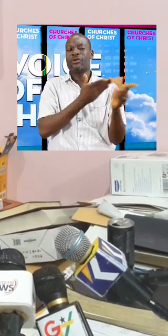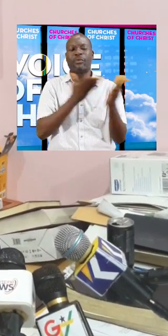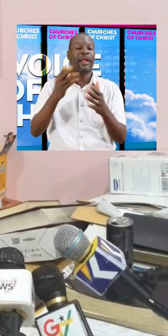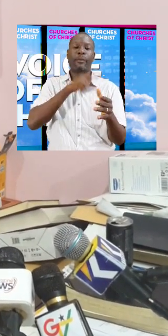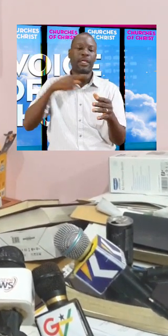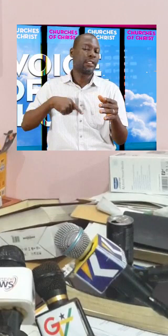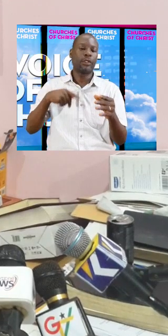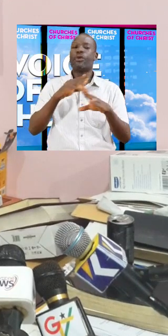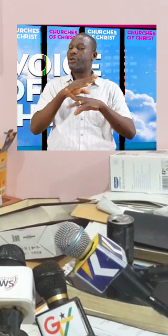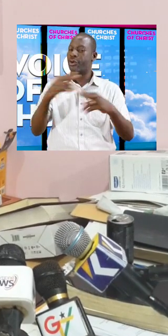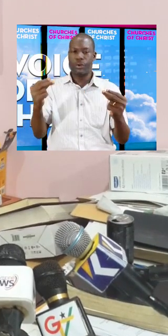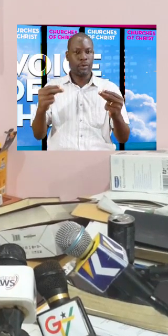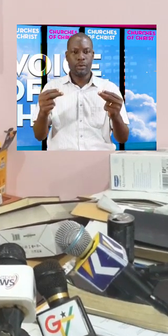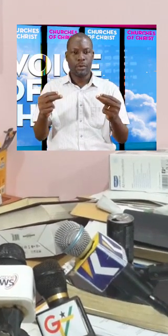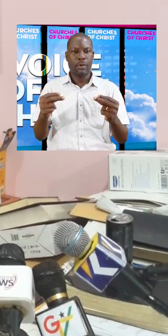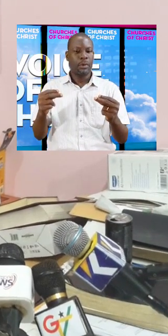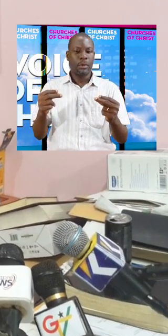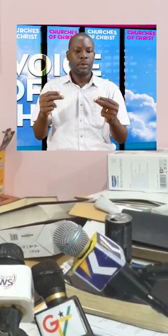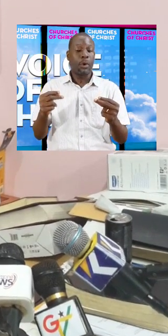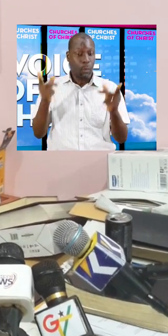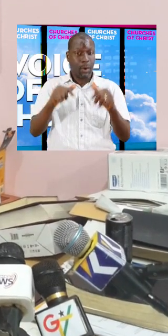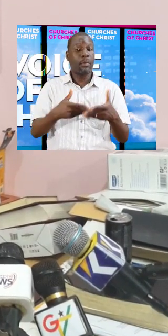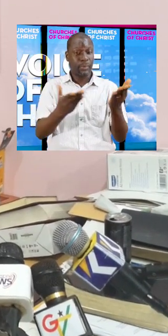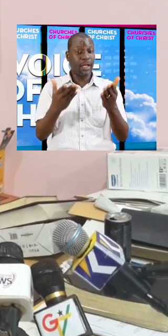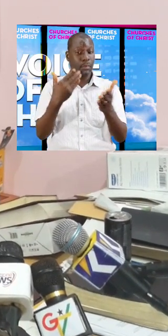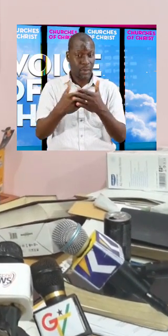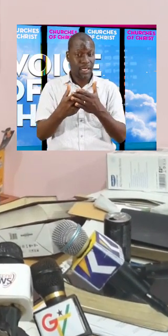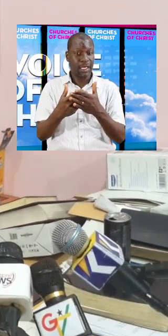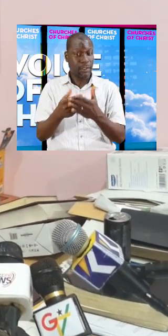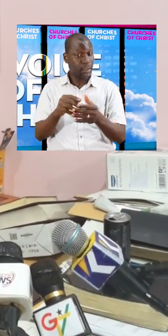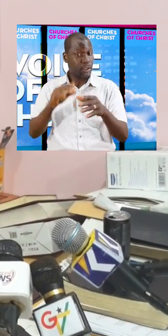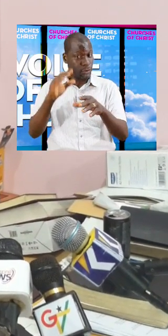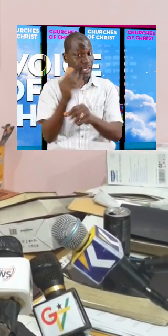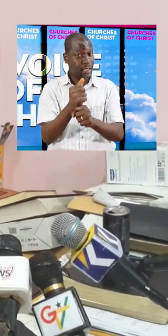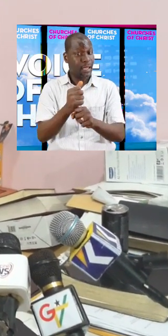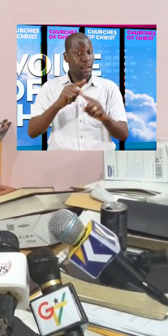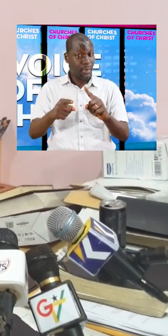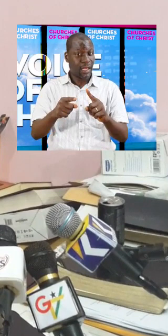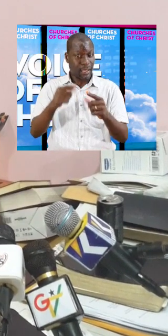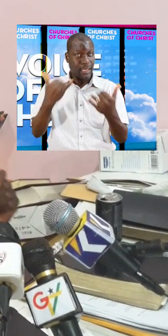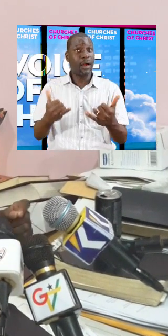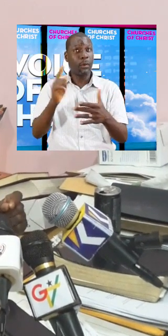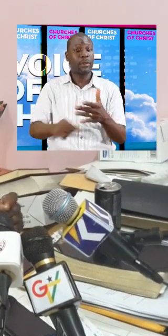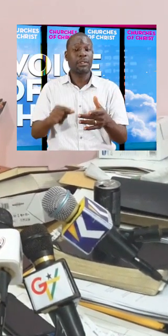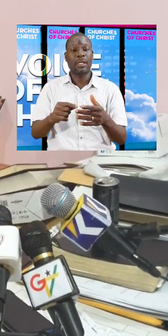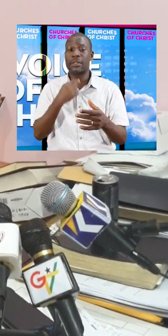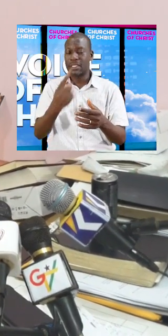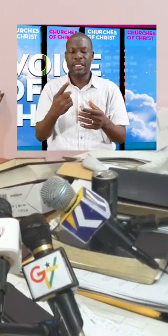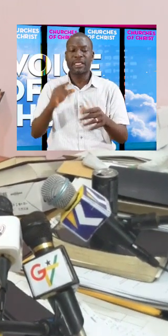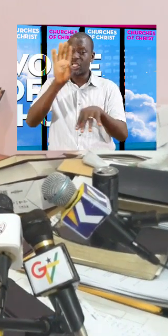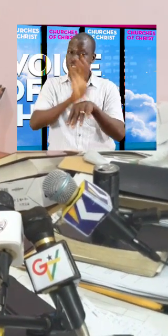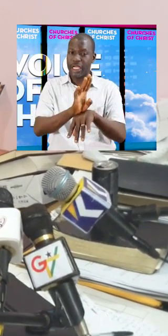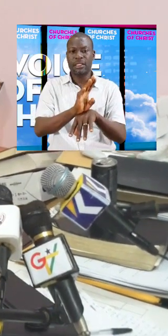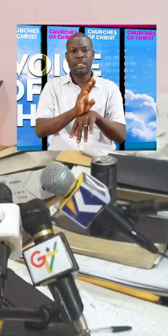se mu bi bi sika ba ade ne wa je Nessa samba ni ebeka bidio abeka chem se bidio hun ebehye amanyesem mu asore